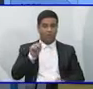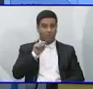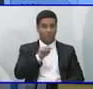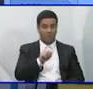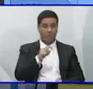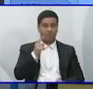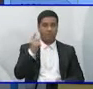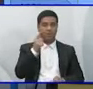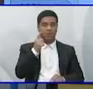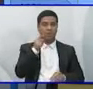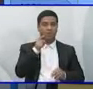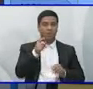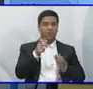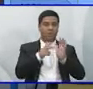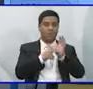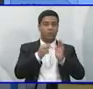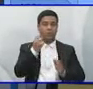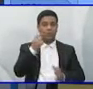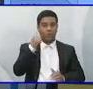Qoraqalpoqlar